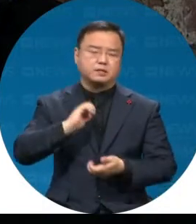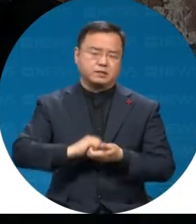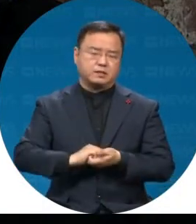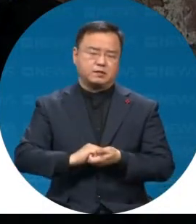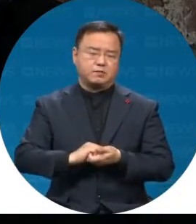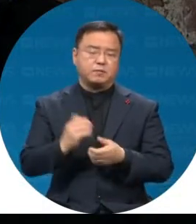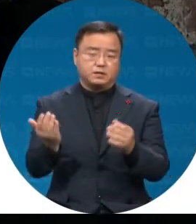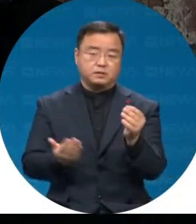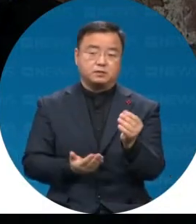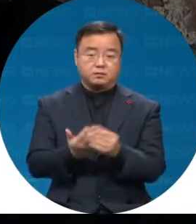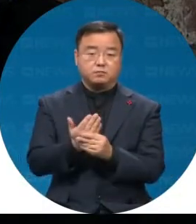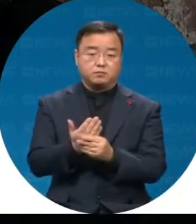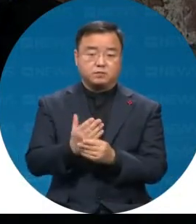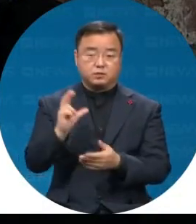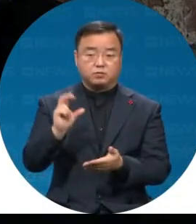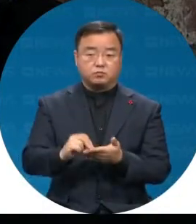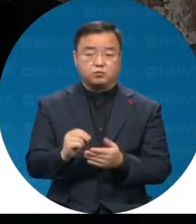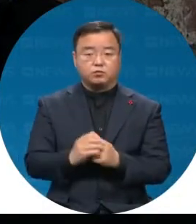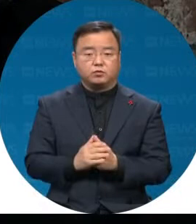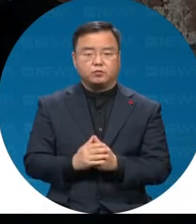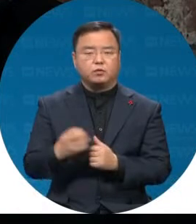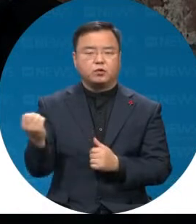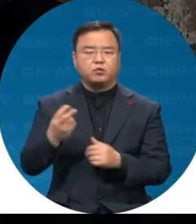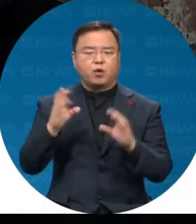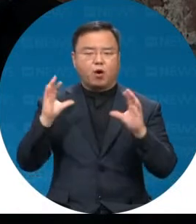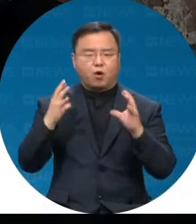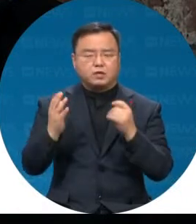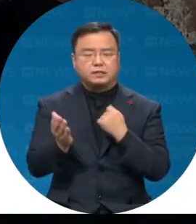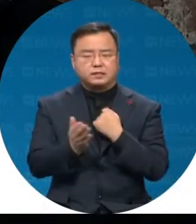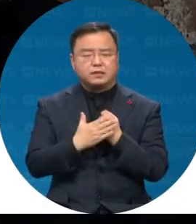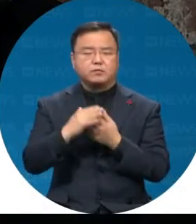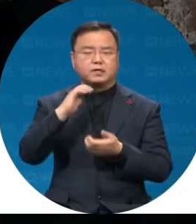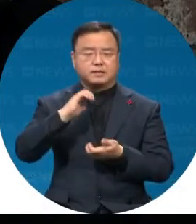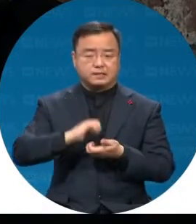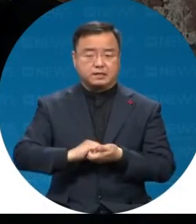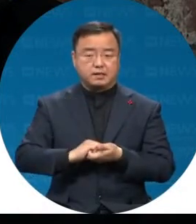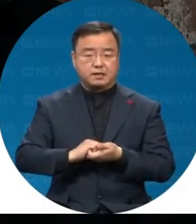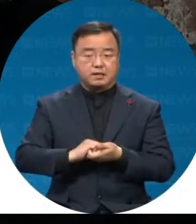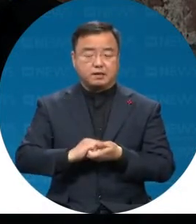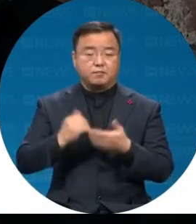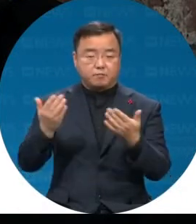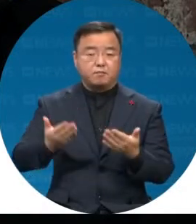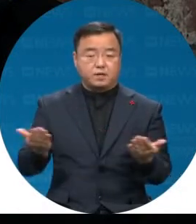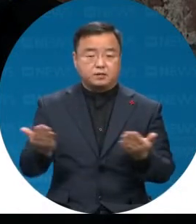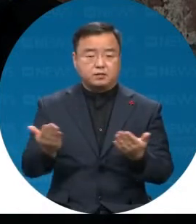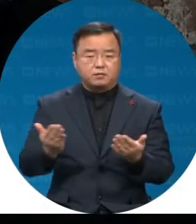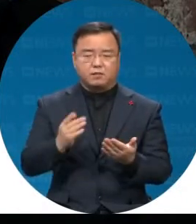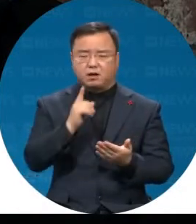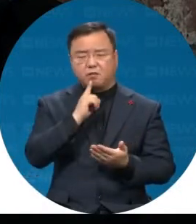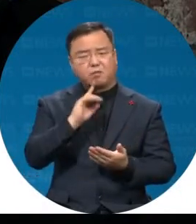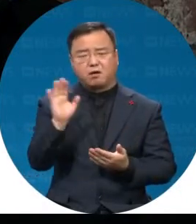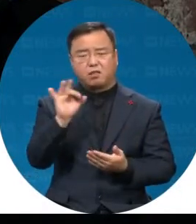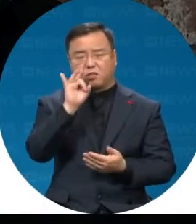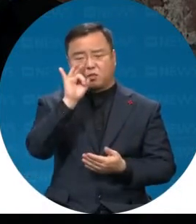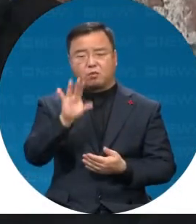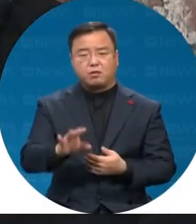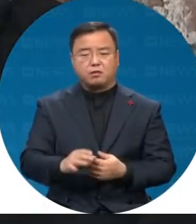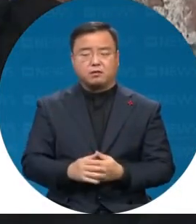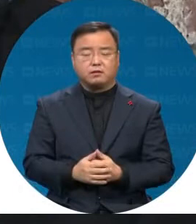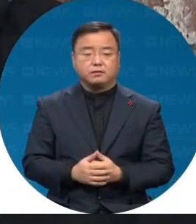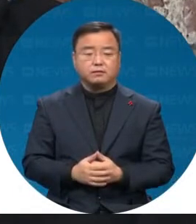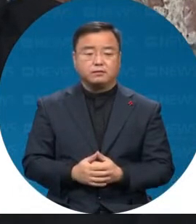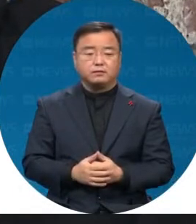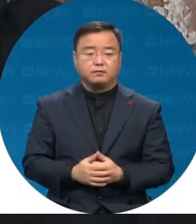점에서 어떤 문제가 있는것 같구요 어리다 라는 이후로 제안되는 건을 오 정말 말이 안 된다고 생각을 하는 거죠